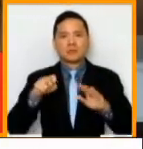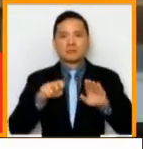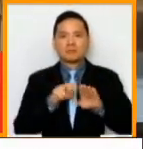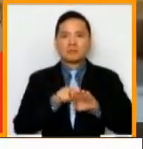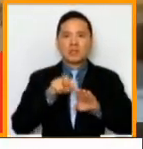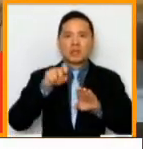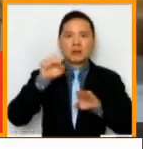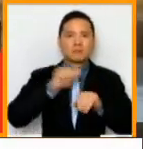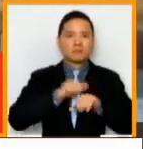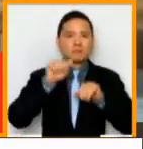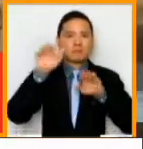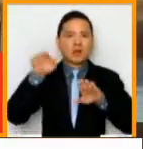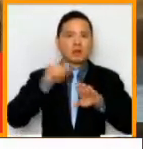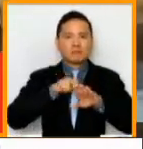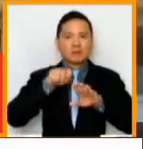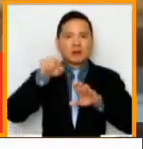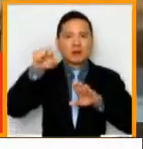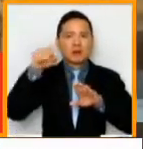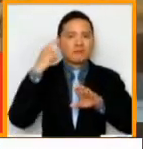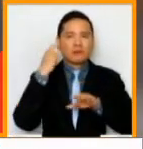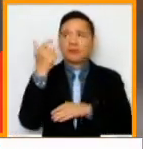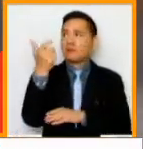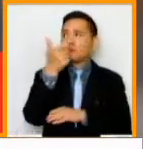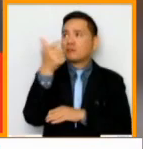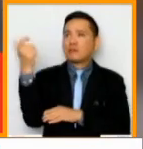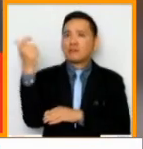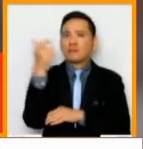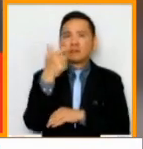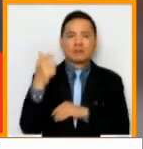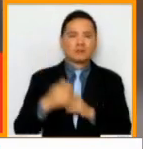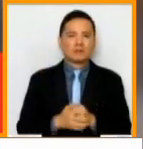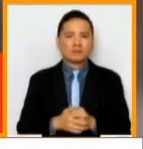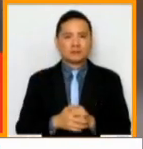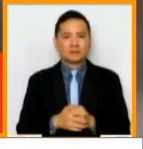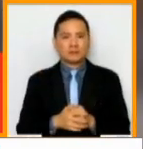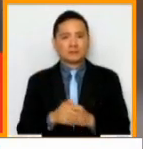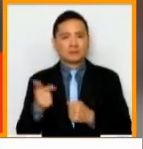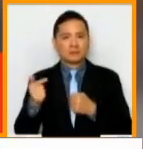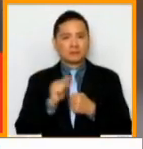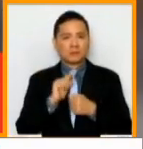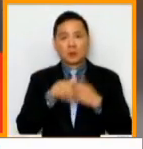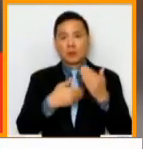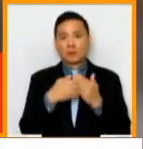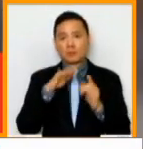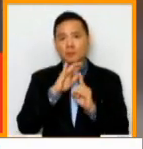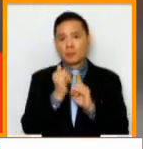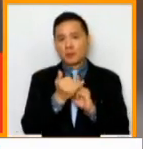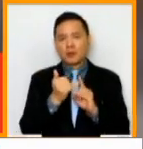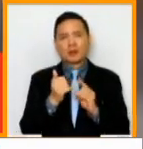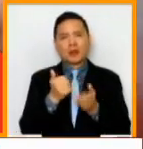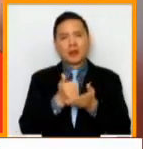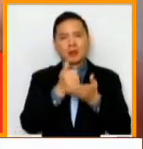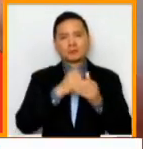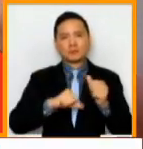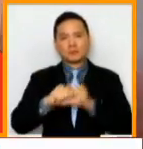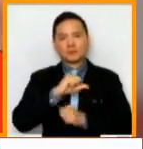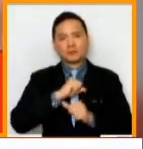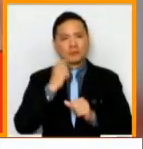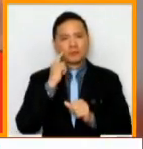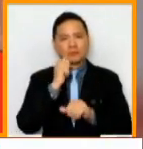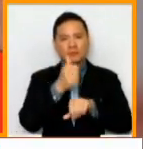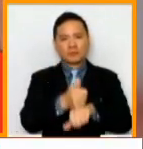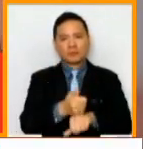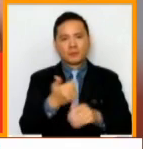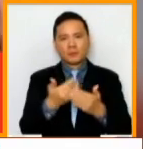mula sa international partner, tulong-tulong daw ang buong barangay sa pag-setup ng PA system. Naglagay kami ng mga